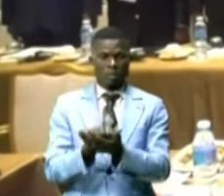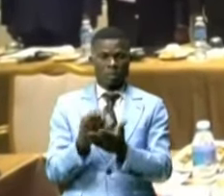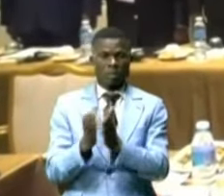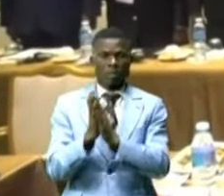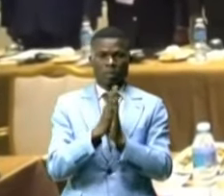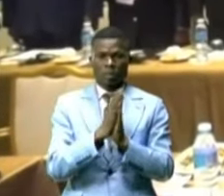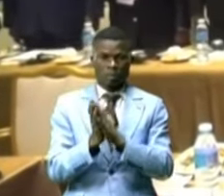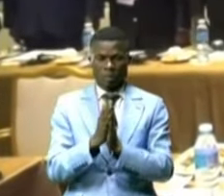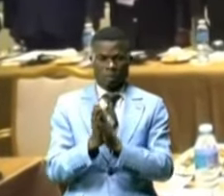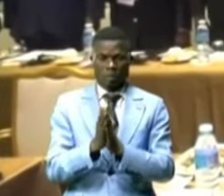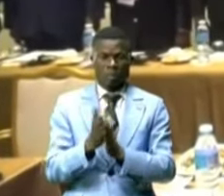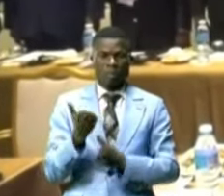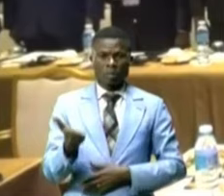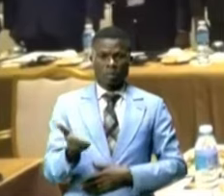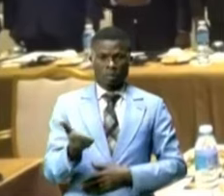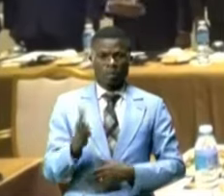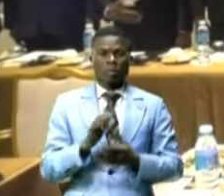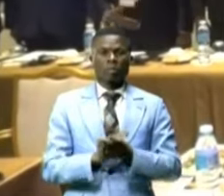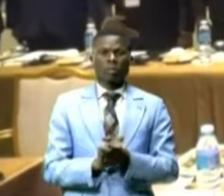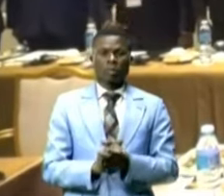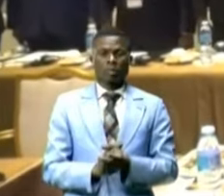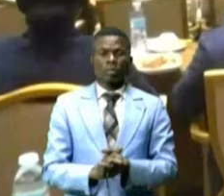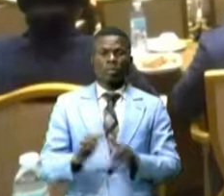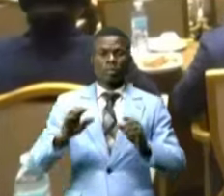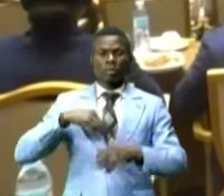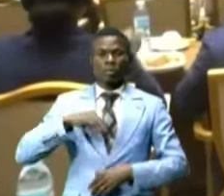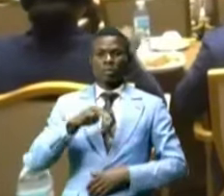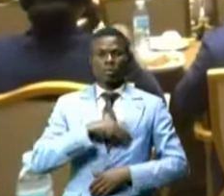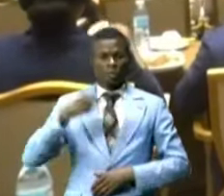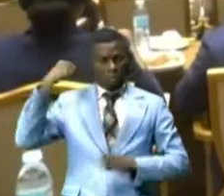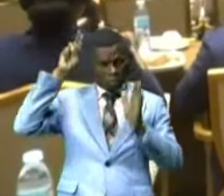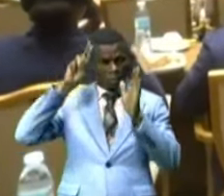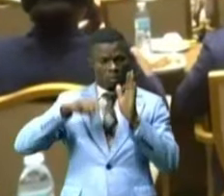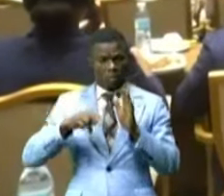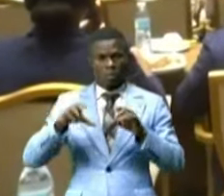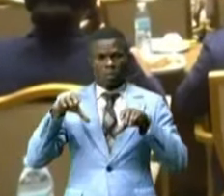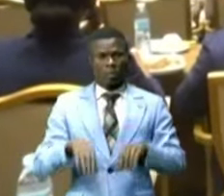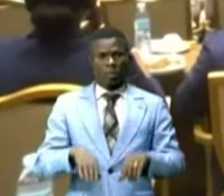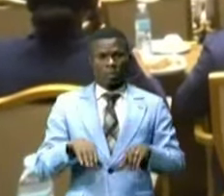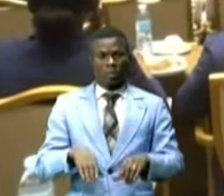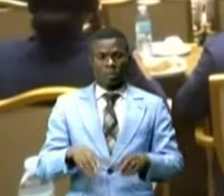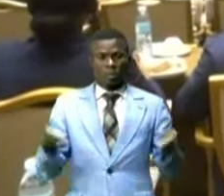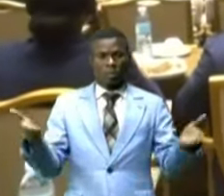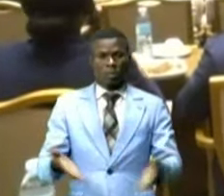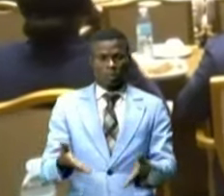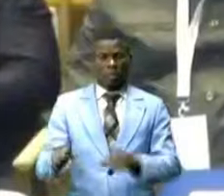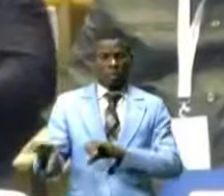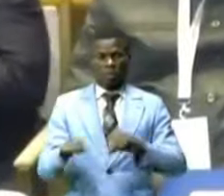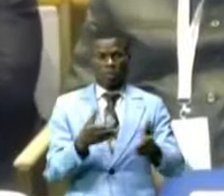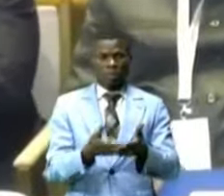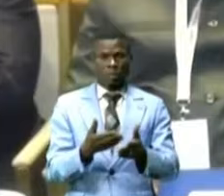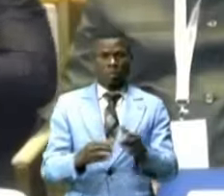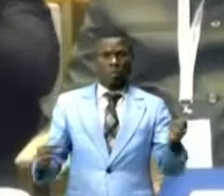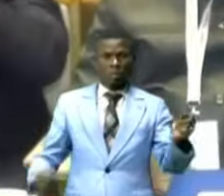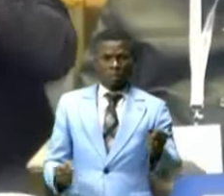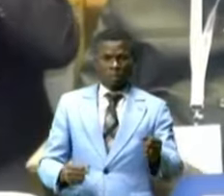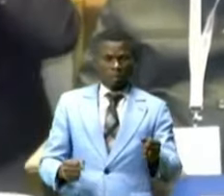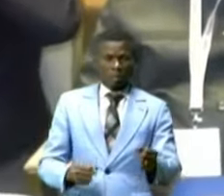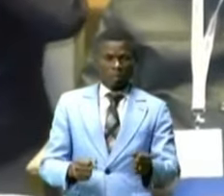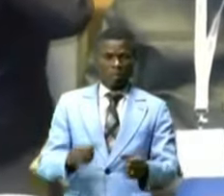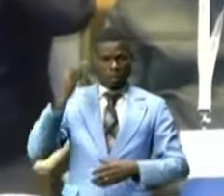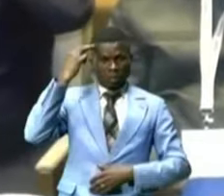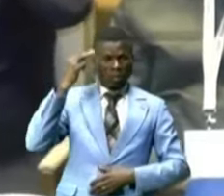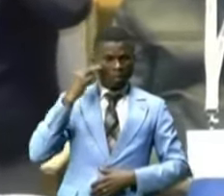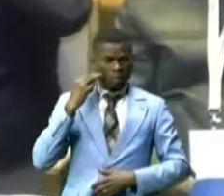nationale, Dr. Vital Kamerhe. Parmi les membres du gouvernement de la RDC présents aux assises de Luanda, il y a le